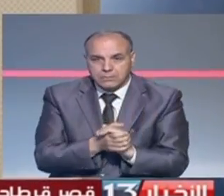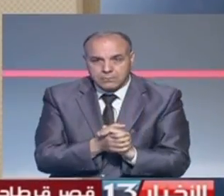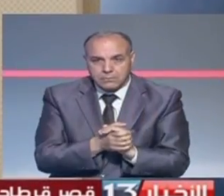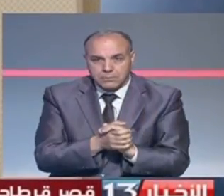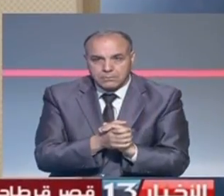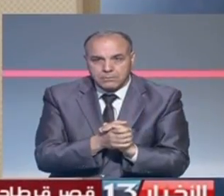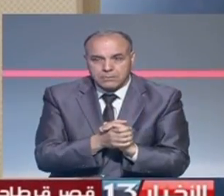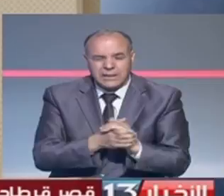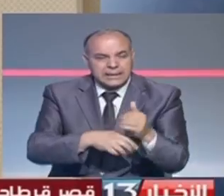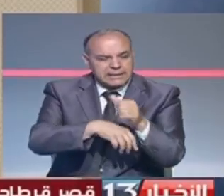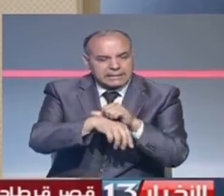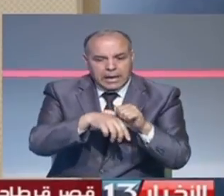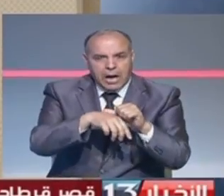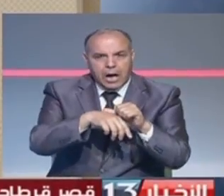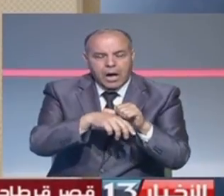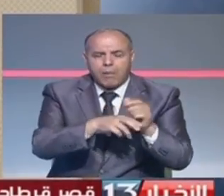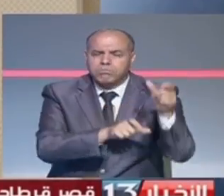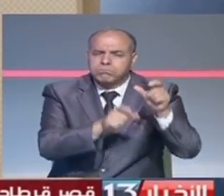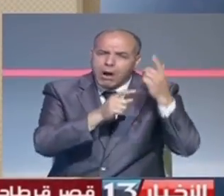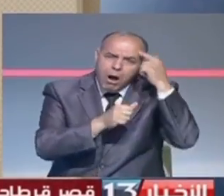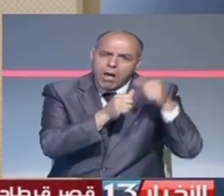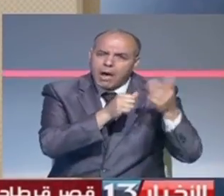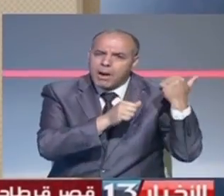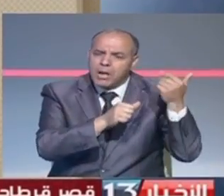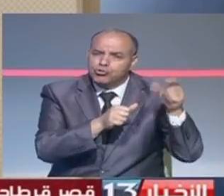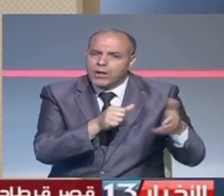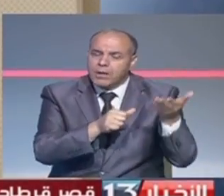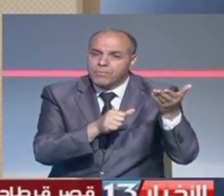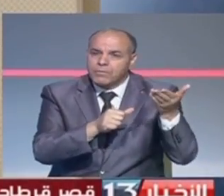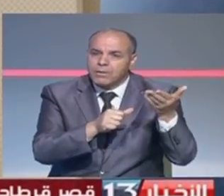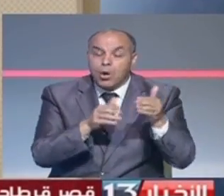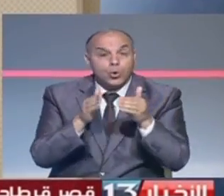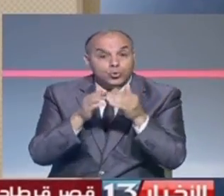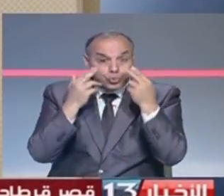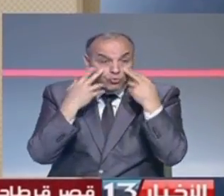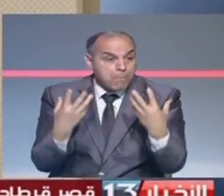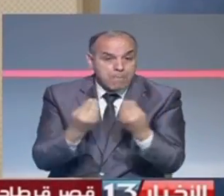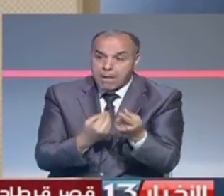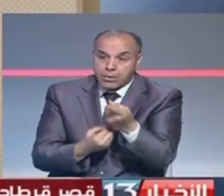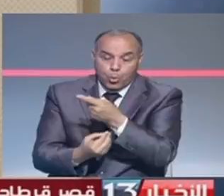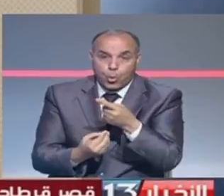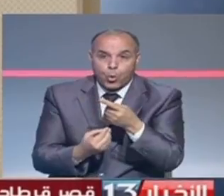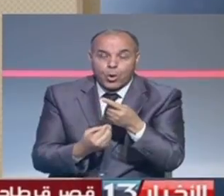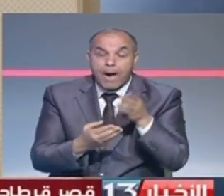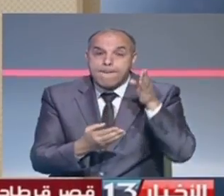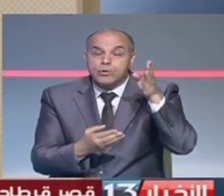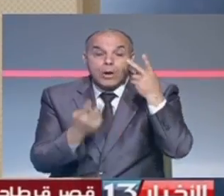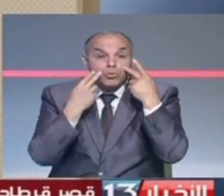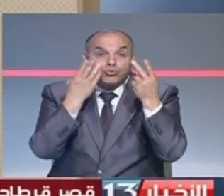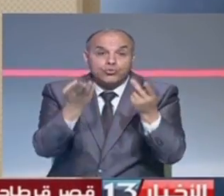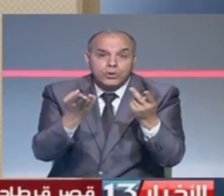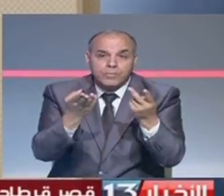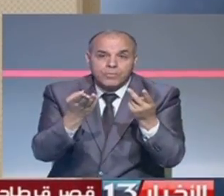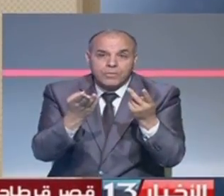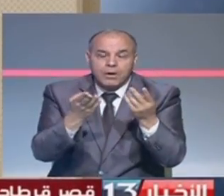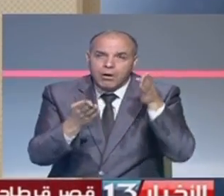بجراحه وا مشاده ونتطلع معا الى المستقبل ب